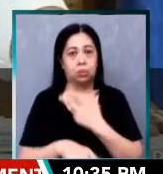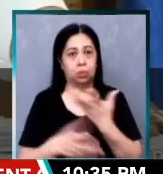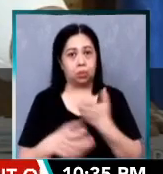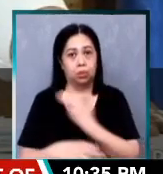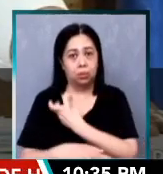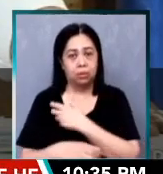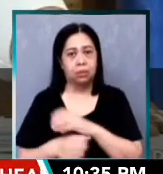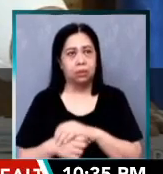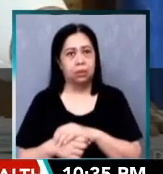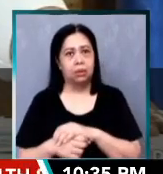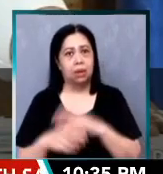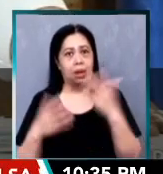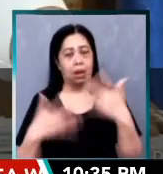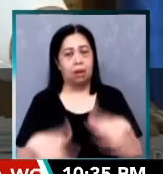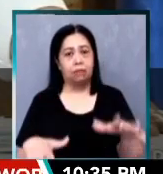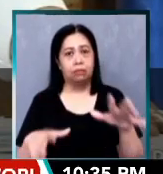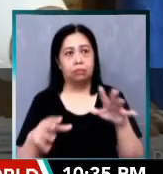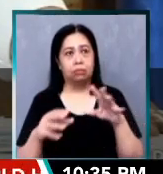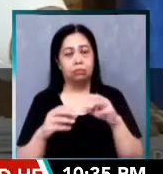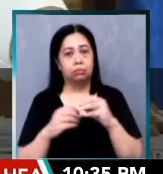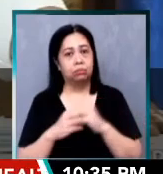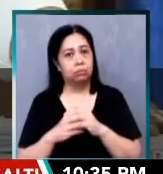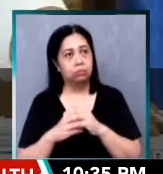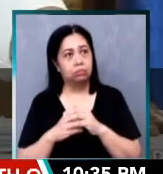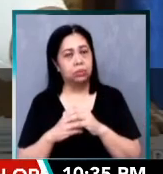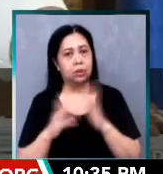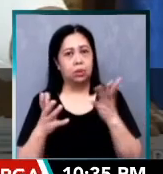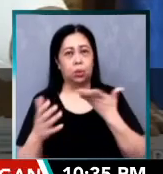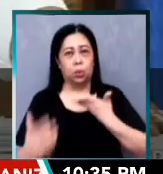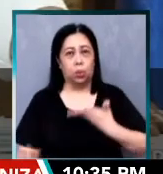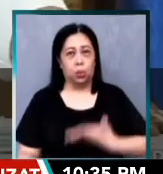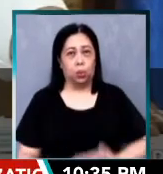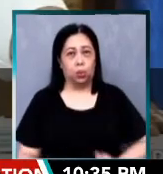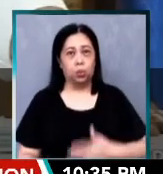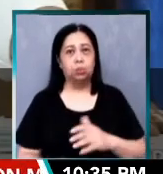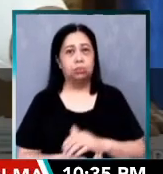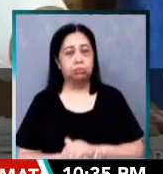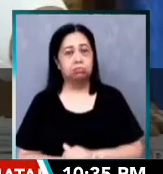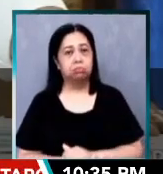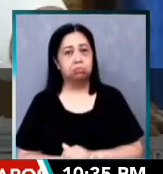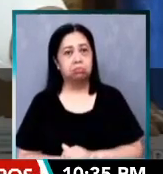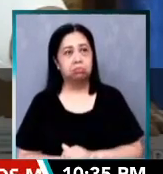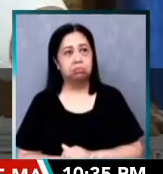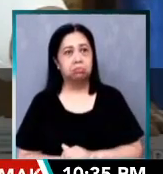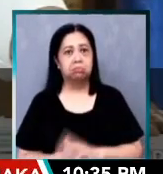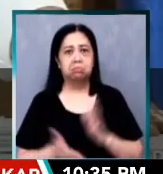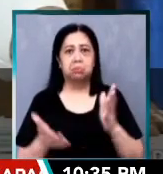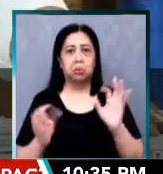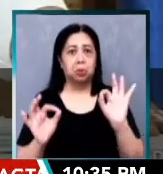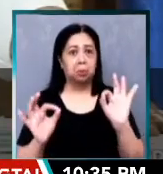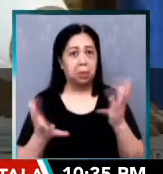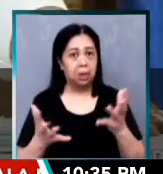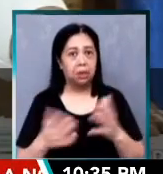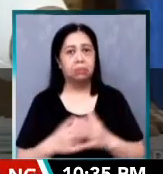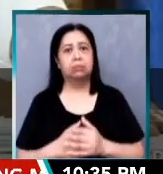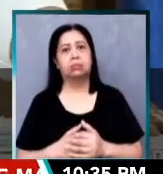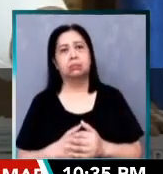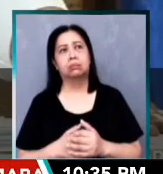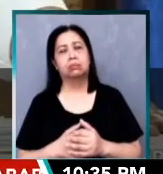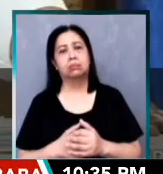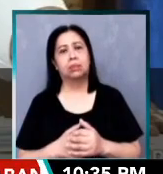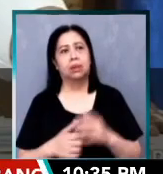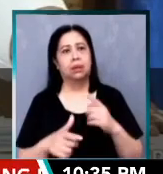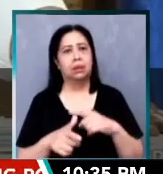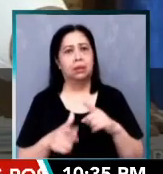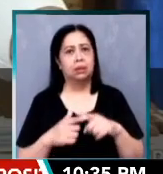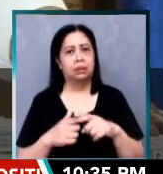matapos parang gutumin, walang pera, tapos maamoy niya